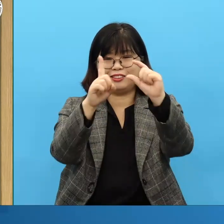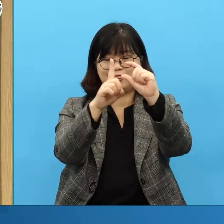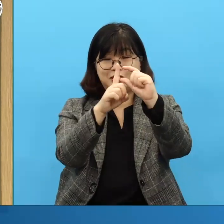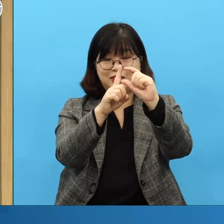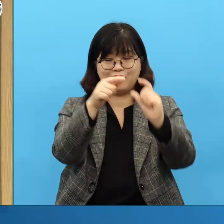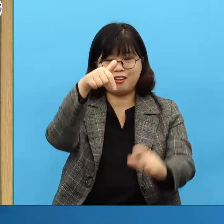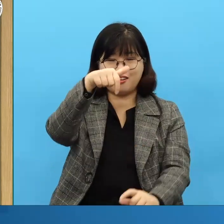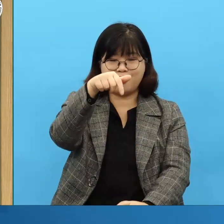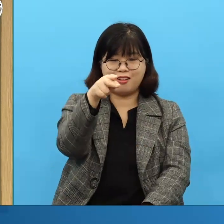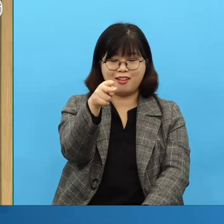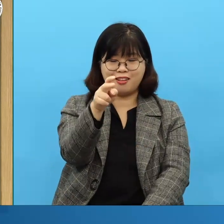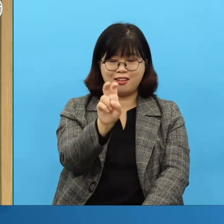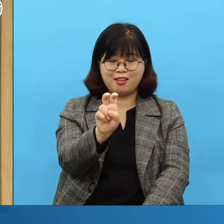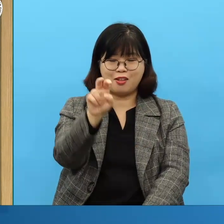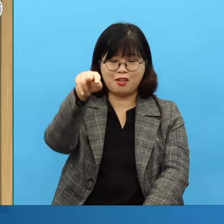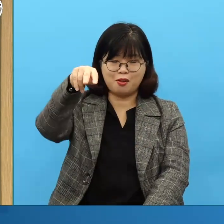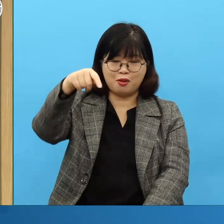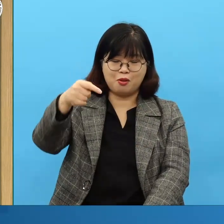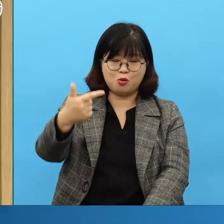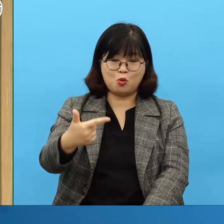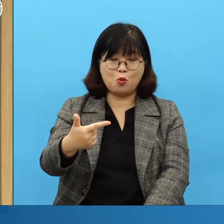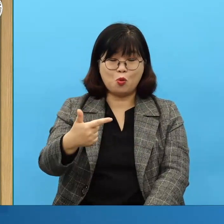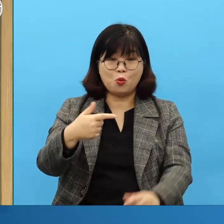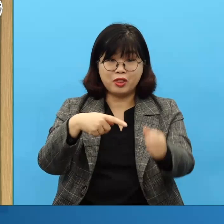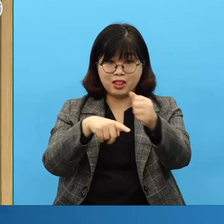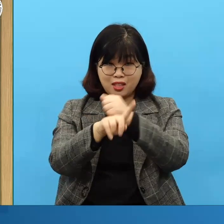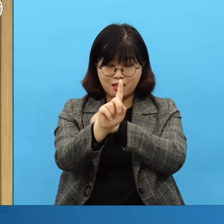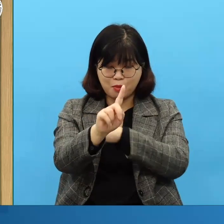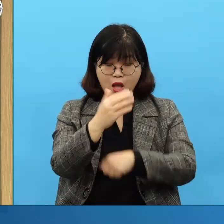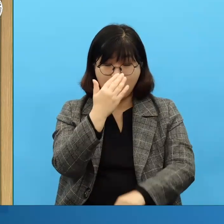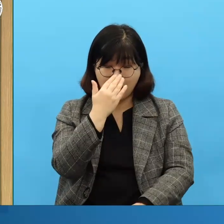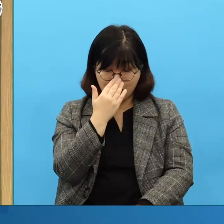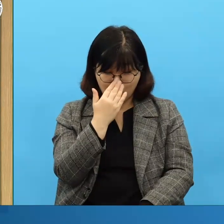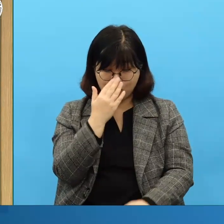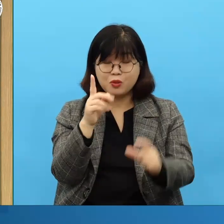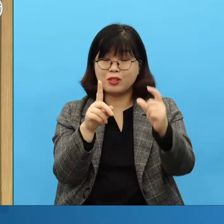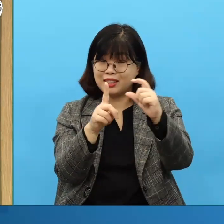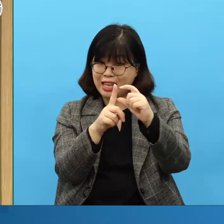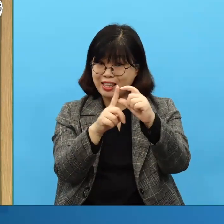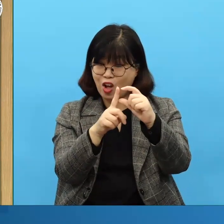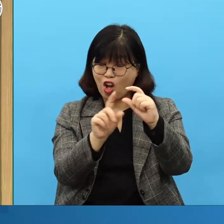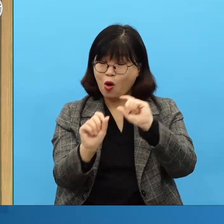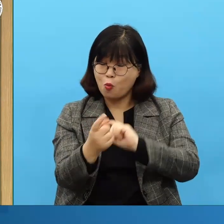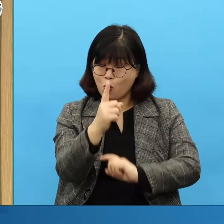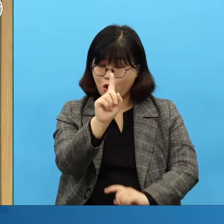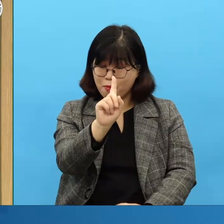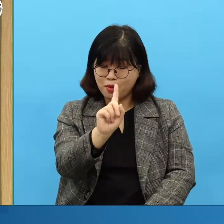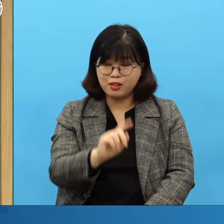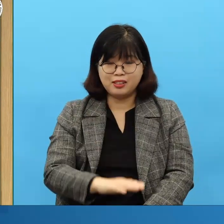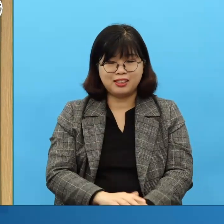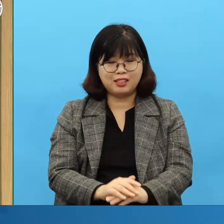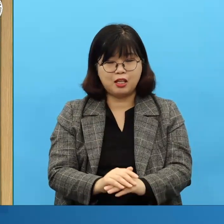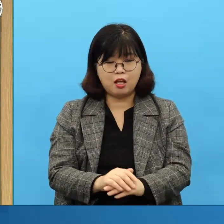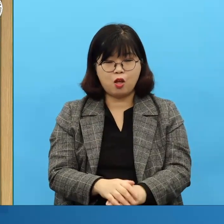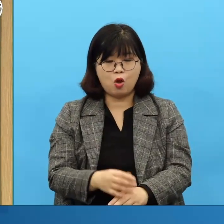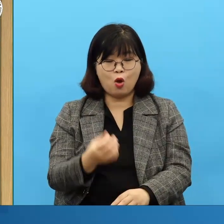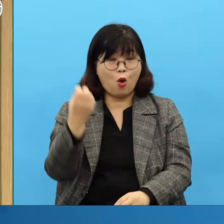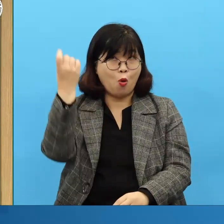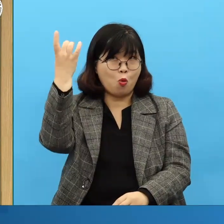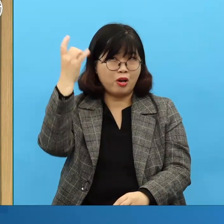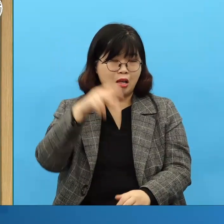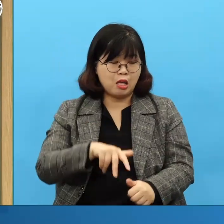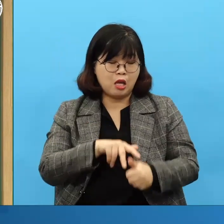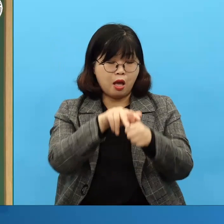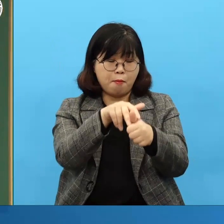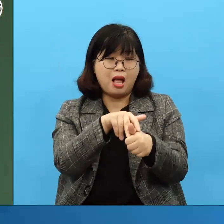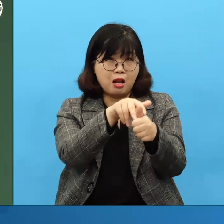성경에는 길들여진 말이 길들여진 거 있잖아요. 그런 뜻이에요. And in the Bible, the original text where